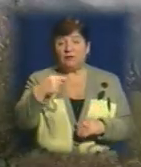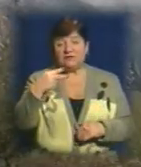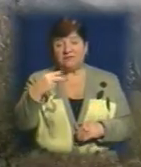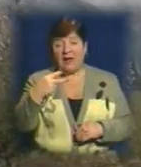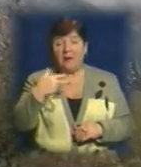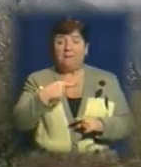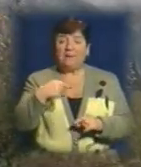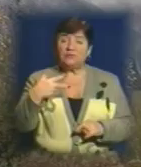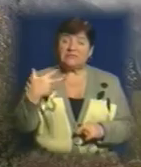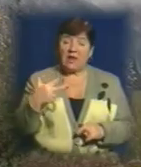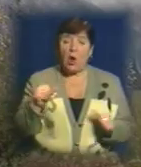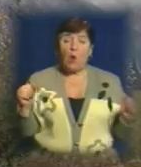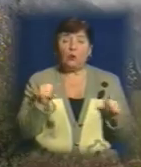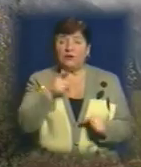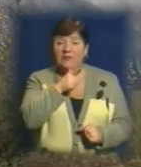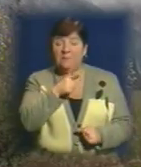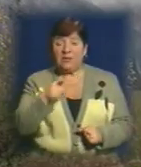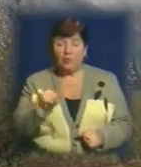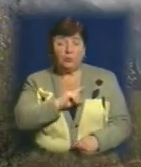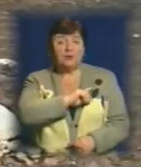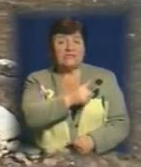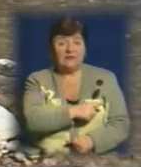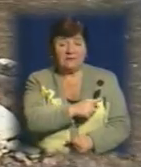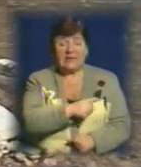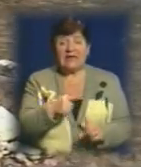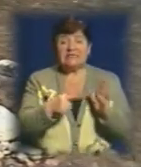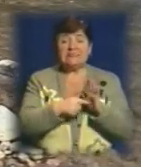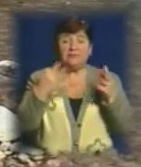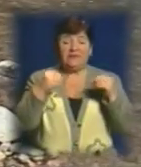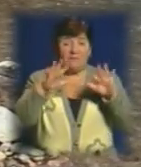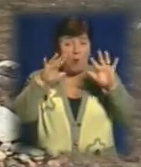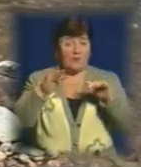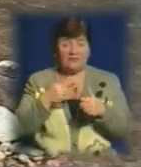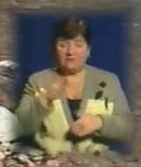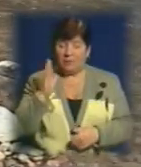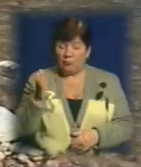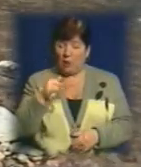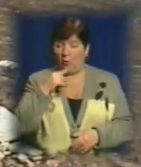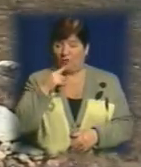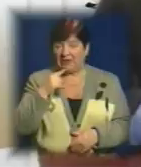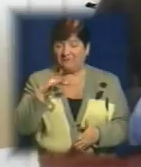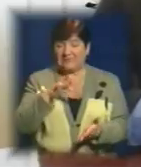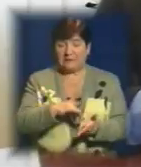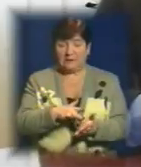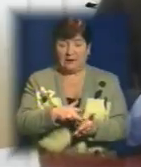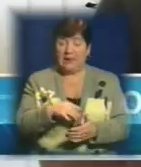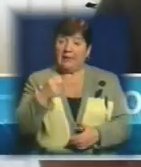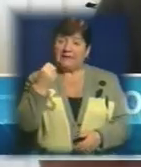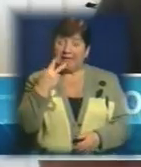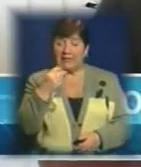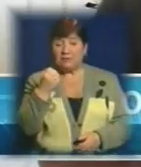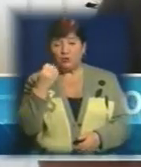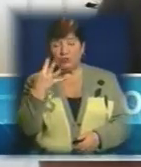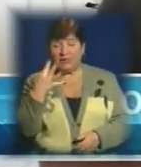До 16 січня холодний період буде посилюватися. Продовж цих днів опадів не буде, кажуть у гідрометеорологічному центрі. 13,